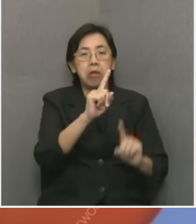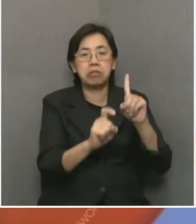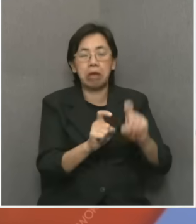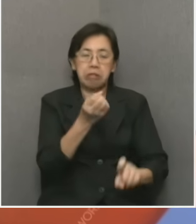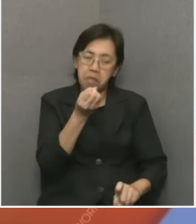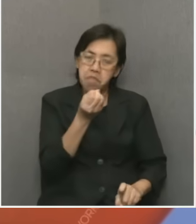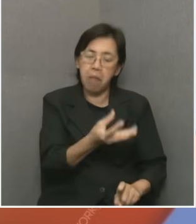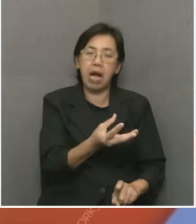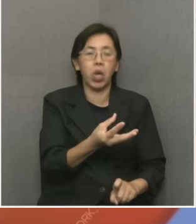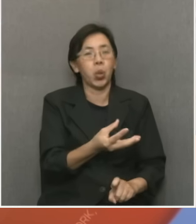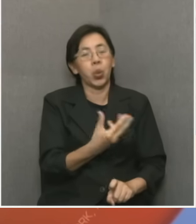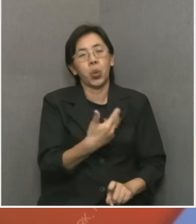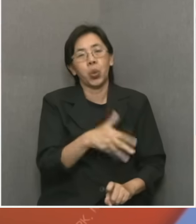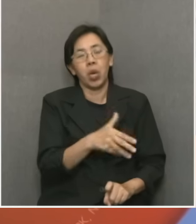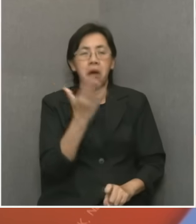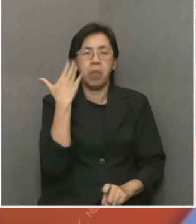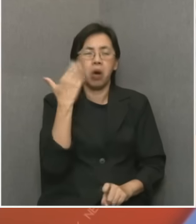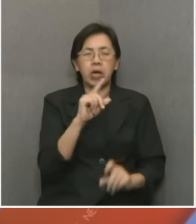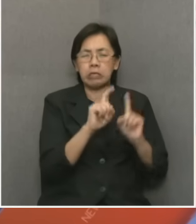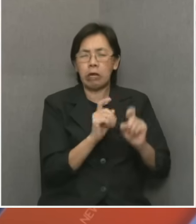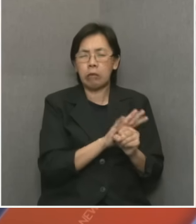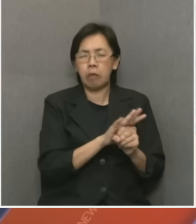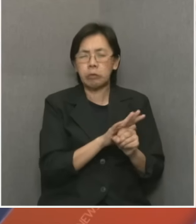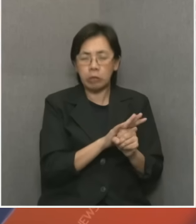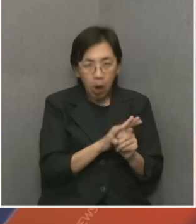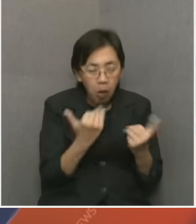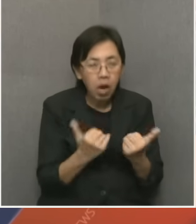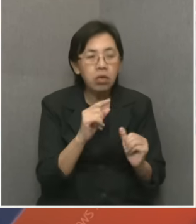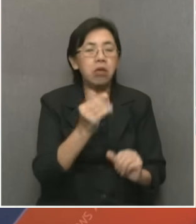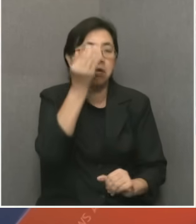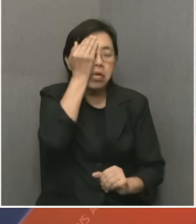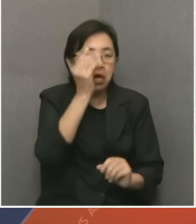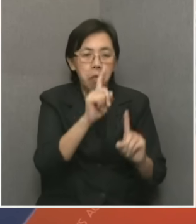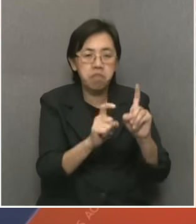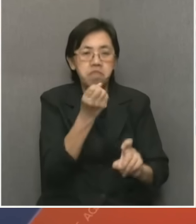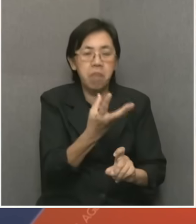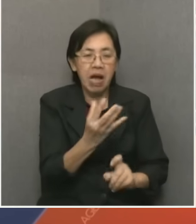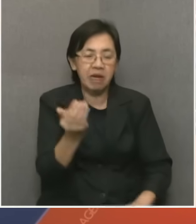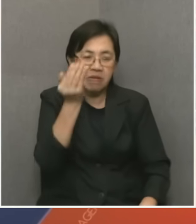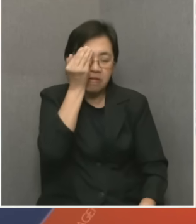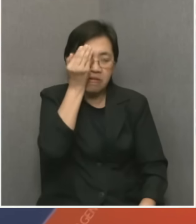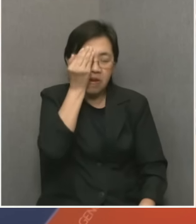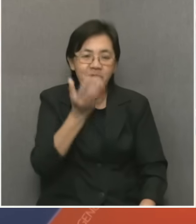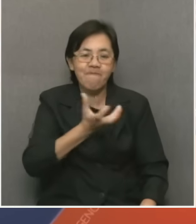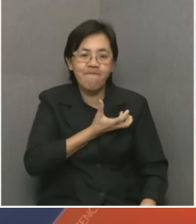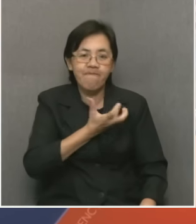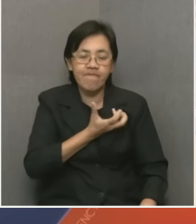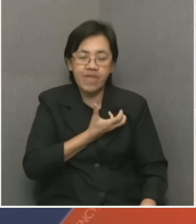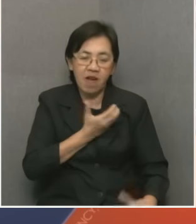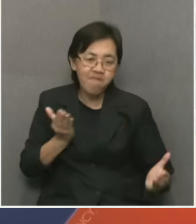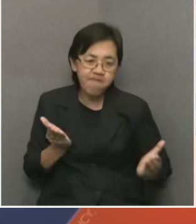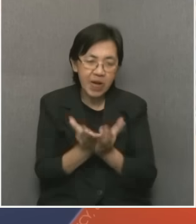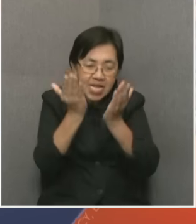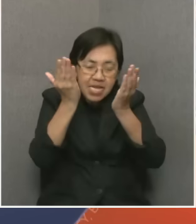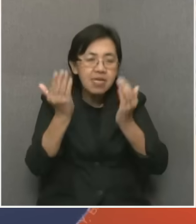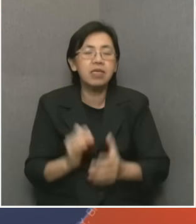ที่จะมากกว่าในประวัติศาสตร์ที่ผ่านมาอันนี้จึงเป็นเหตุผลว่าอิสราเอลก็ตอบโต้หนักน